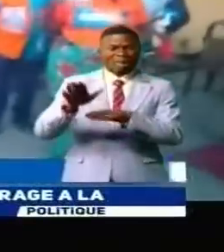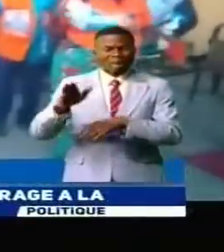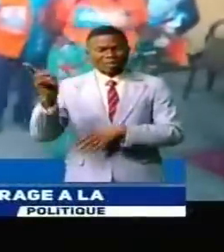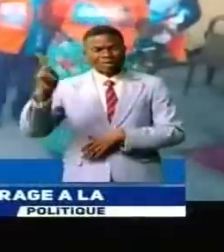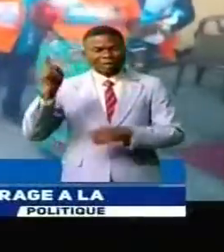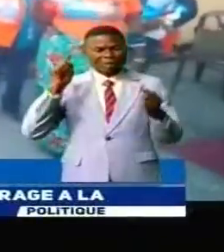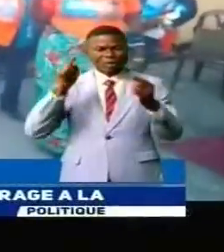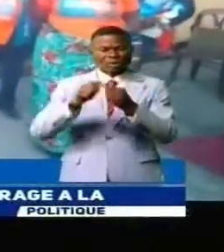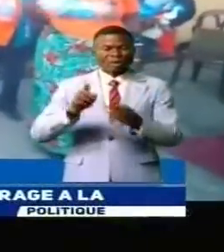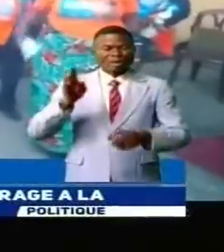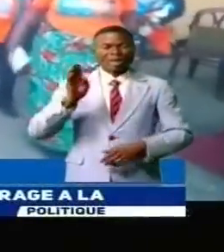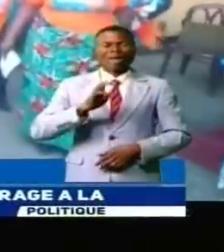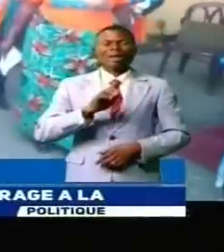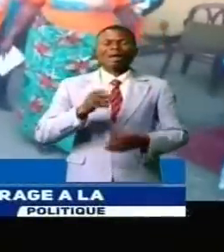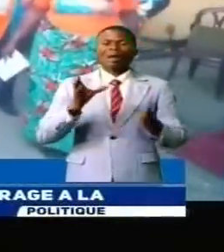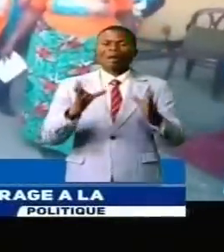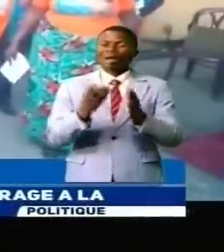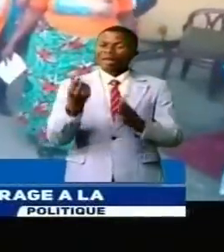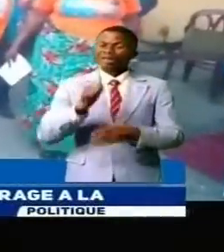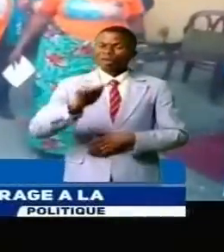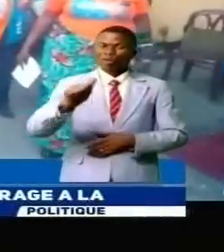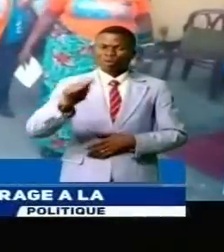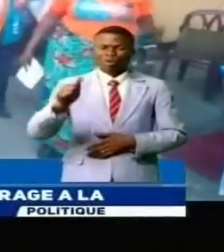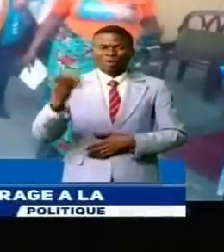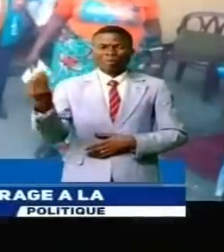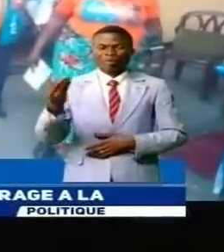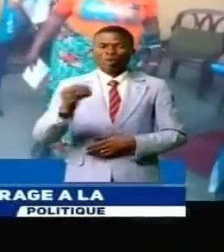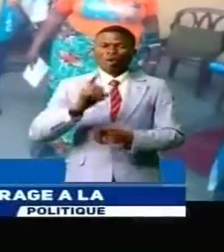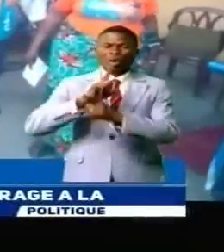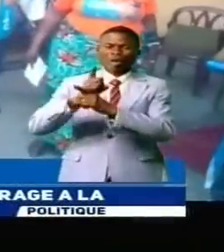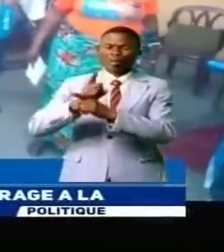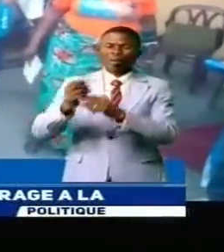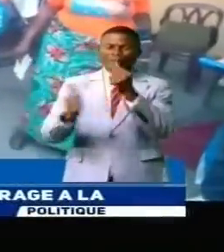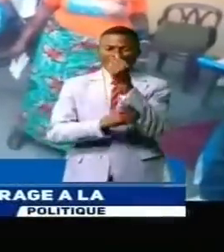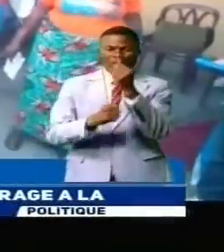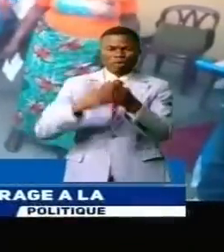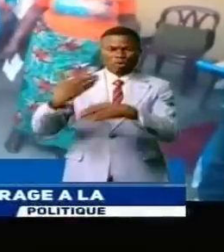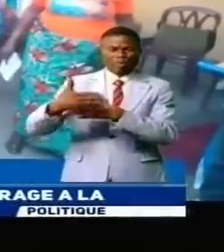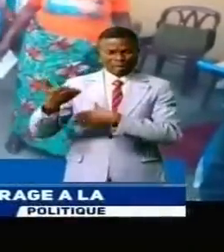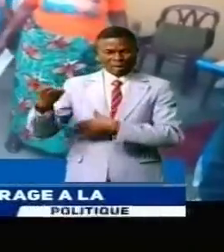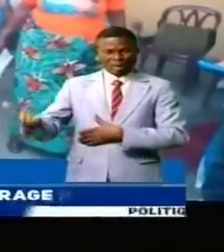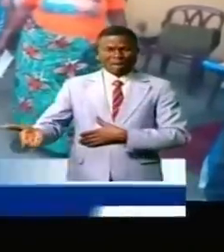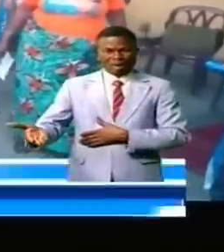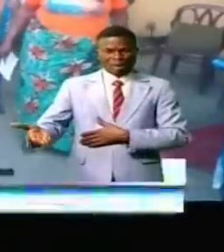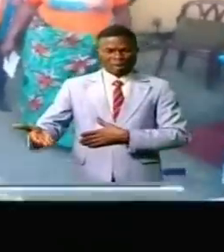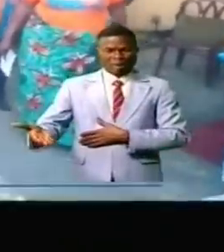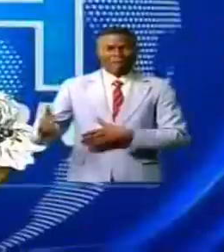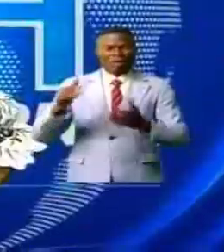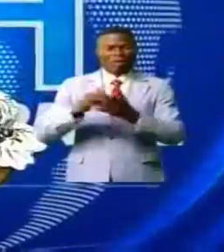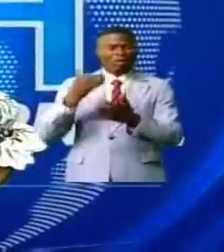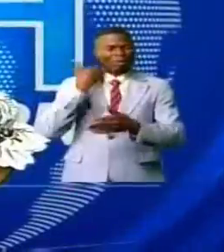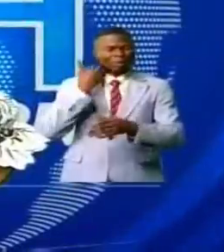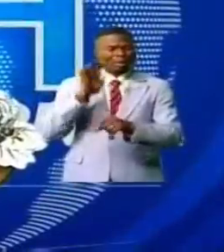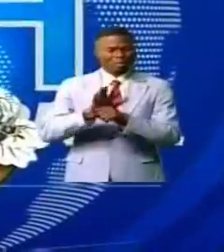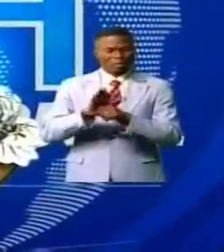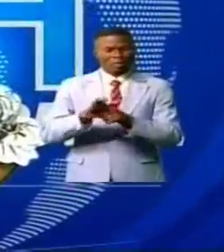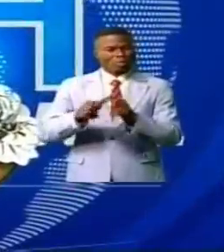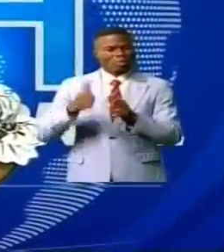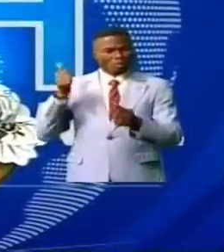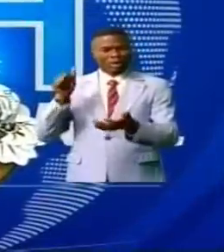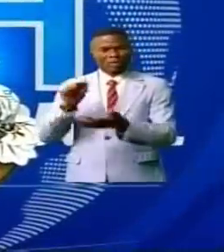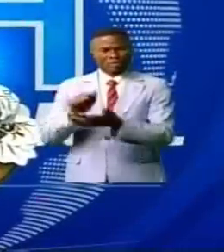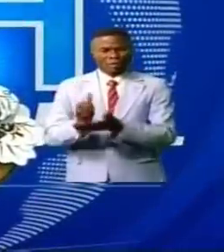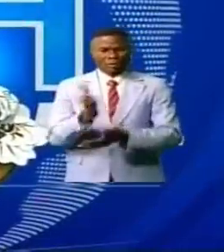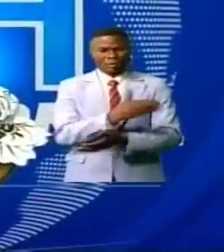jusqu'à Selimbao sous fonds propres en vue d'épargner cette population des diverses maladies.